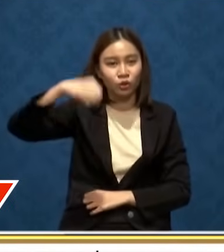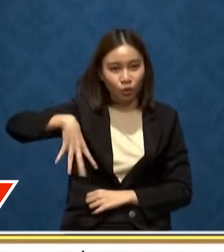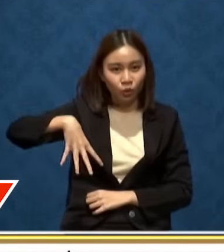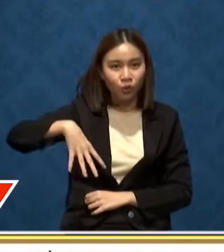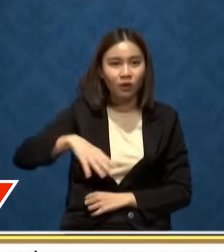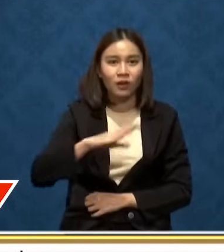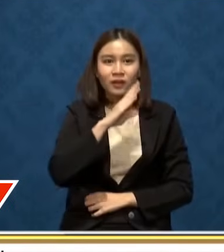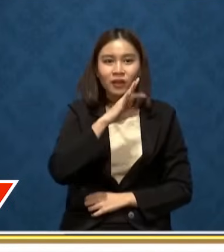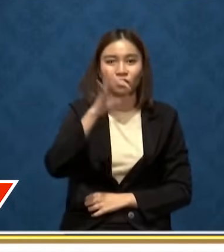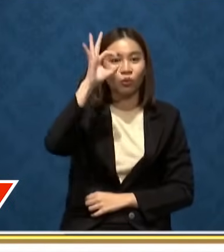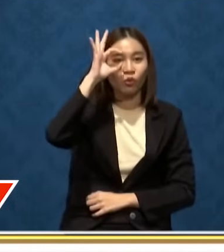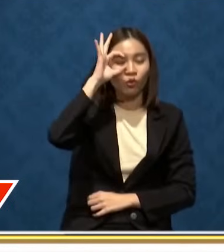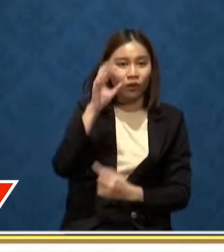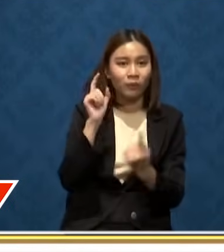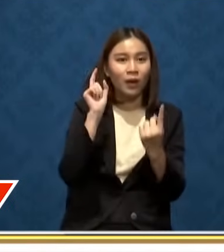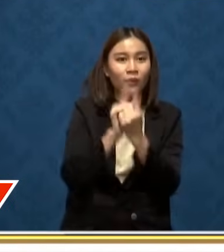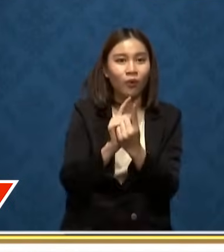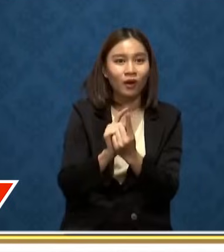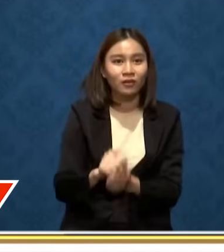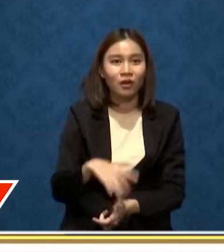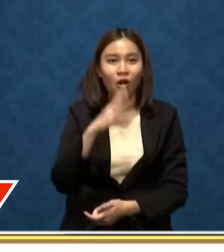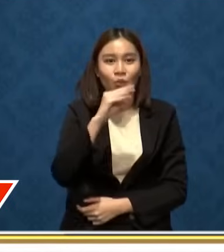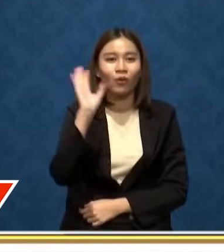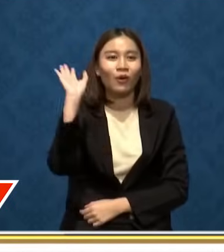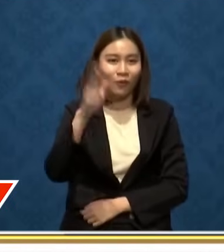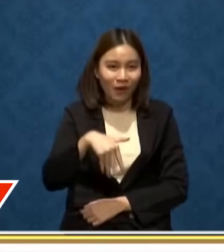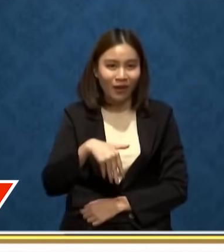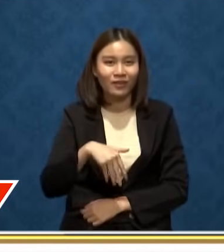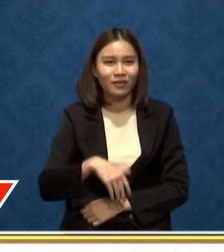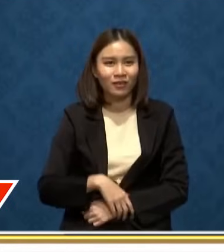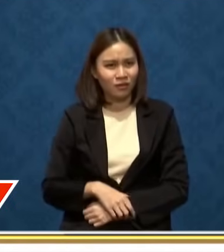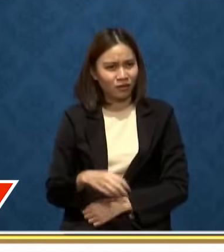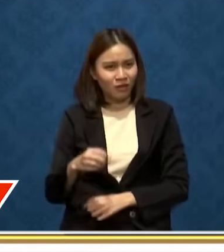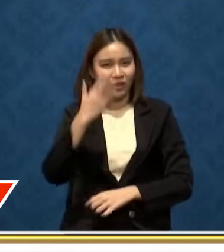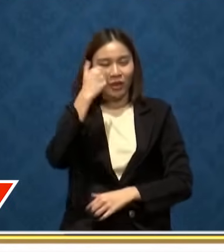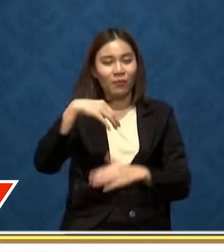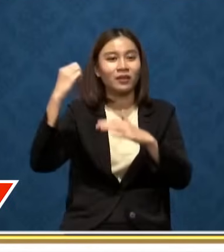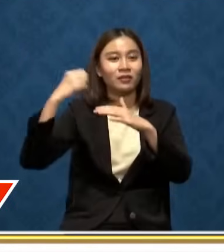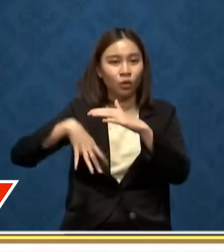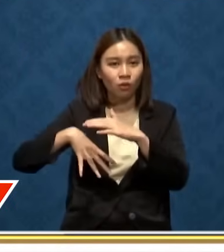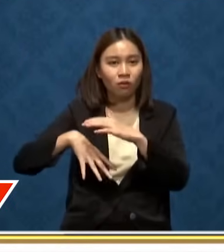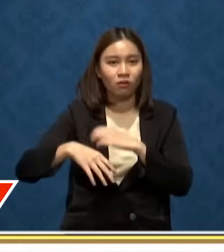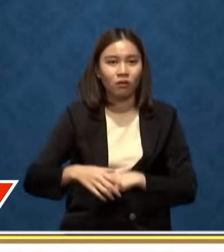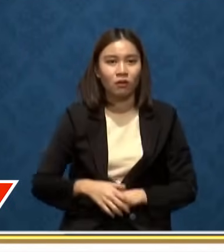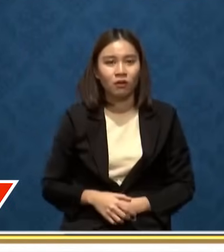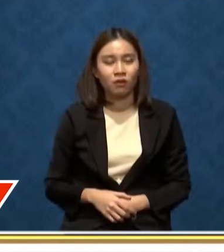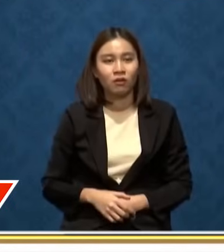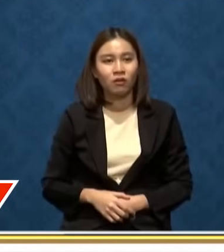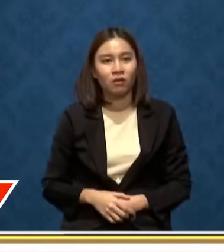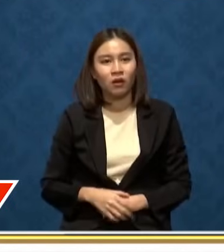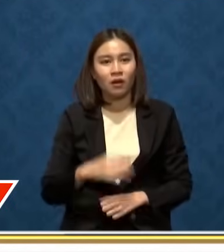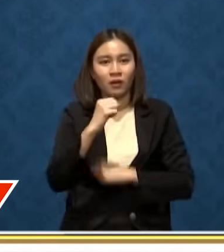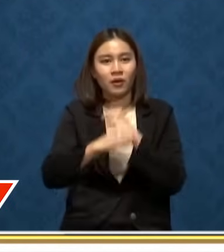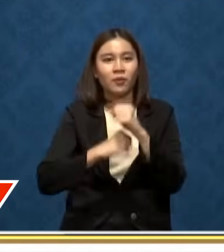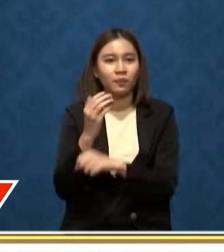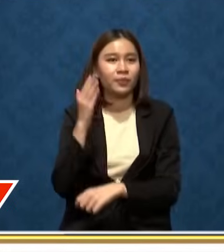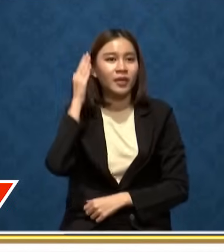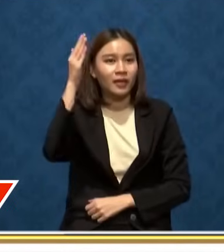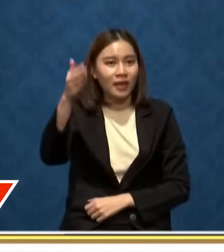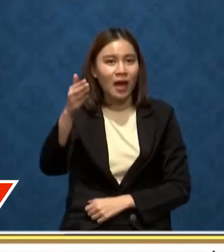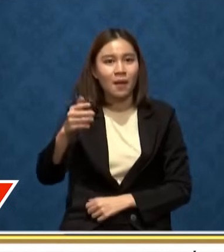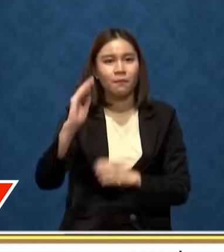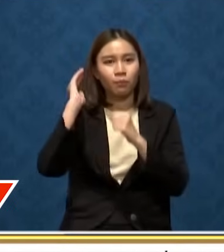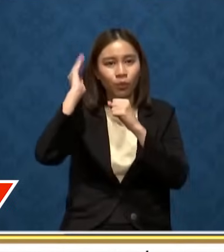ณวิโรจน์ของผมมาเจอเนี่ยคุณวิโรจน์ต้องร้องว้ายมันตกลงขนาดนี้ชัวร์เหรอแล้วถ้าปีหน้าท่านมารายงานอี